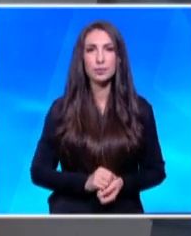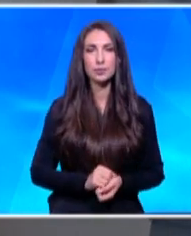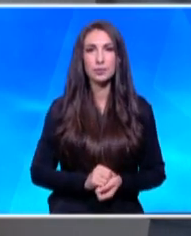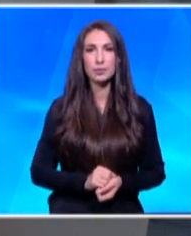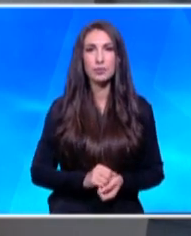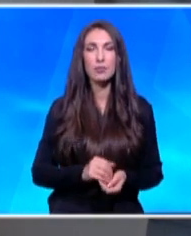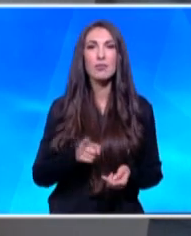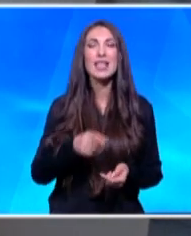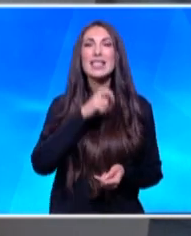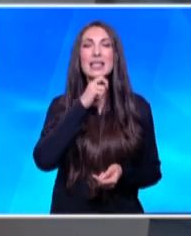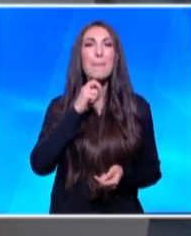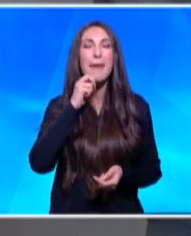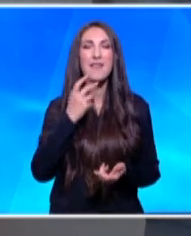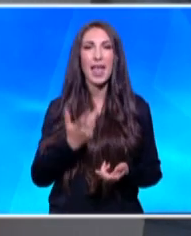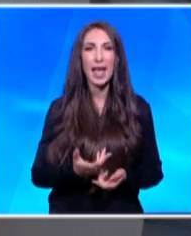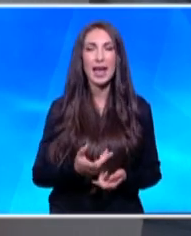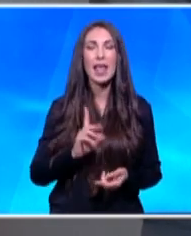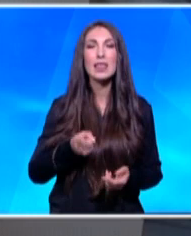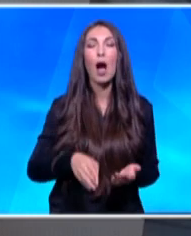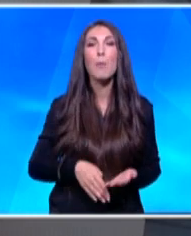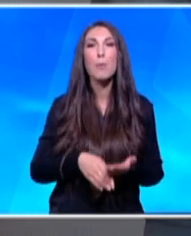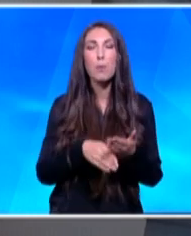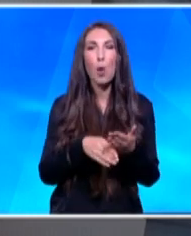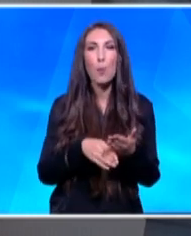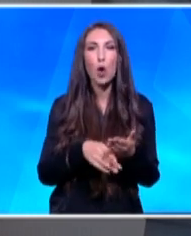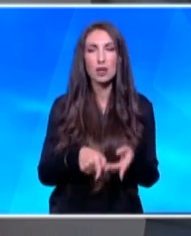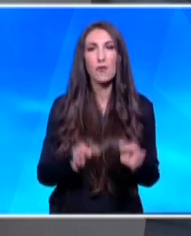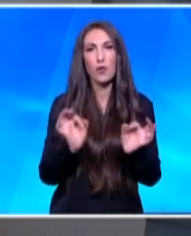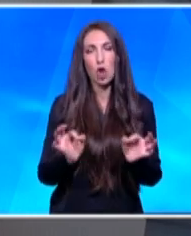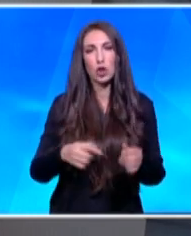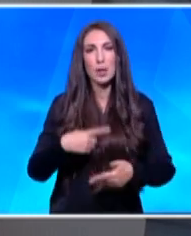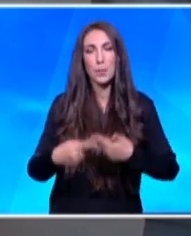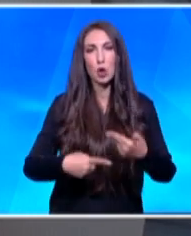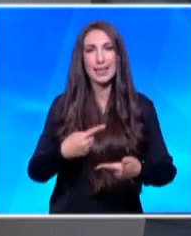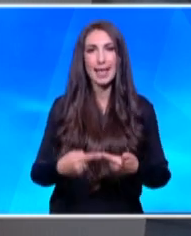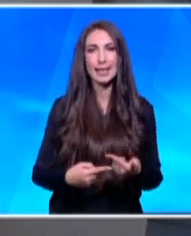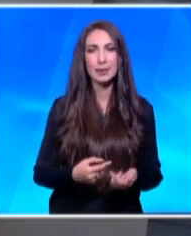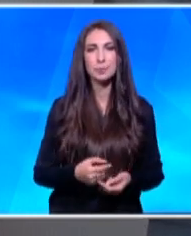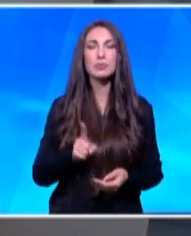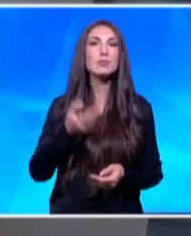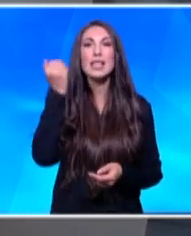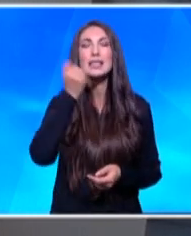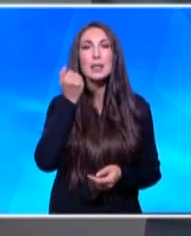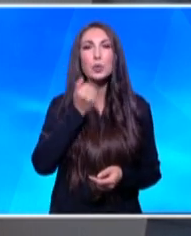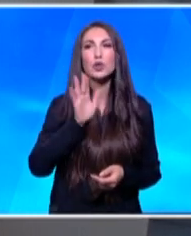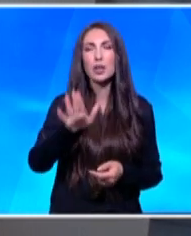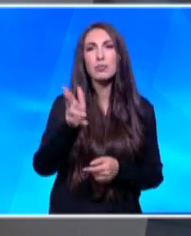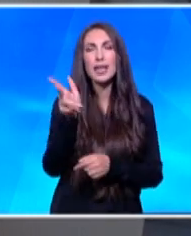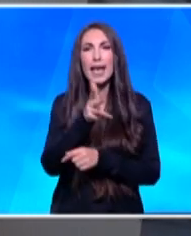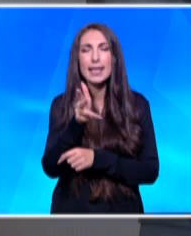с органите на МВР и да помогнат в този процес. Да използваме техните